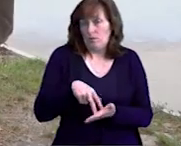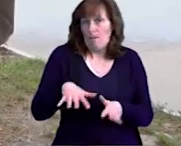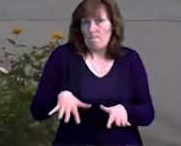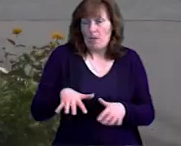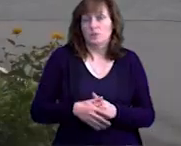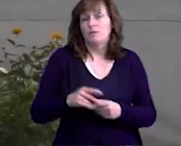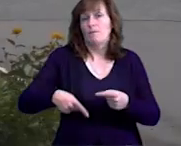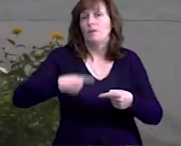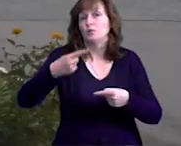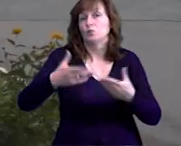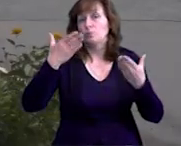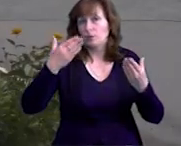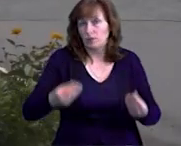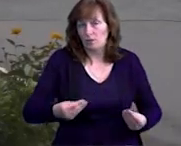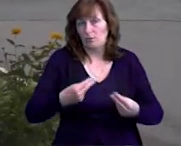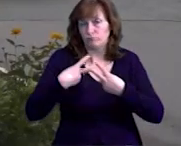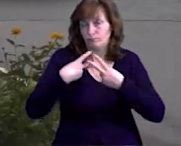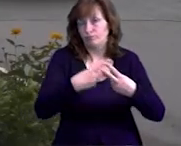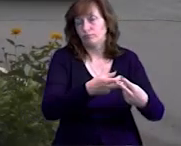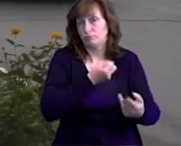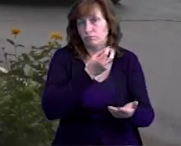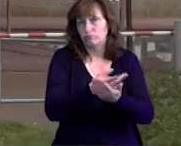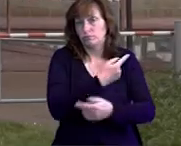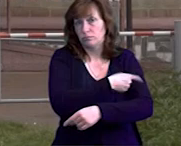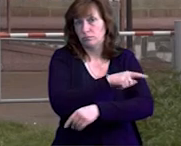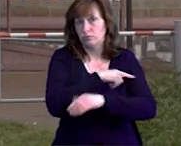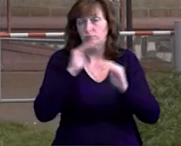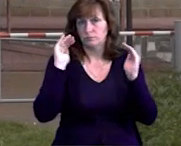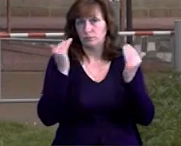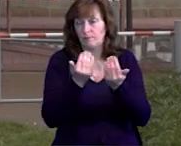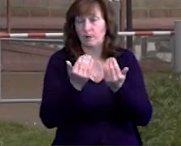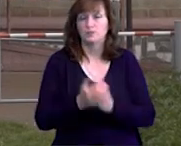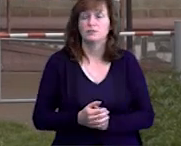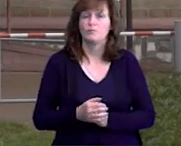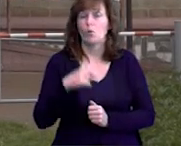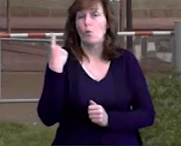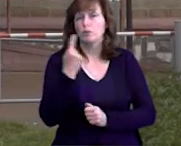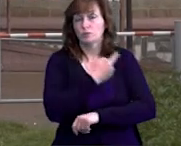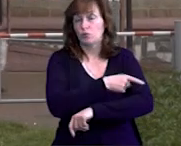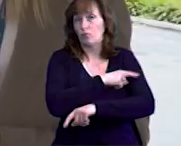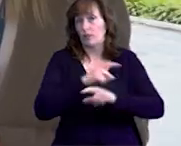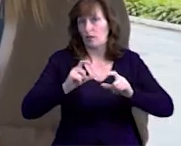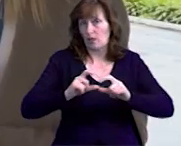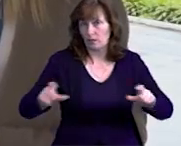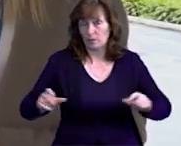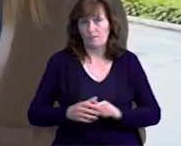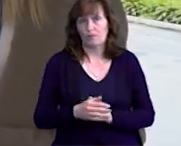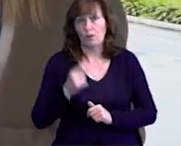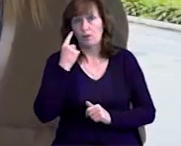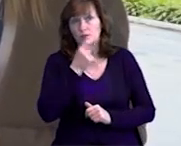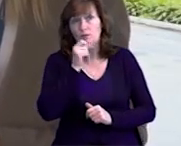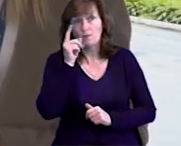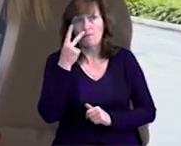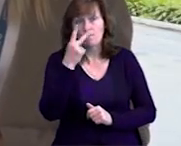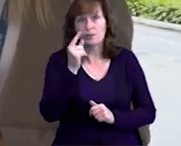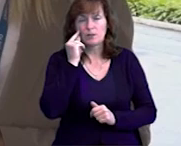на месте. Наступного дня чоловіка каретою швидкої доправили до відділення нейрохірургії обласної лікарні. Утром я відкриваю глаза,